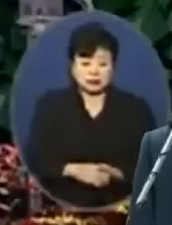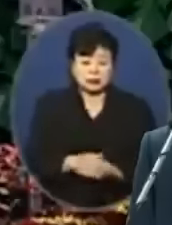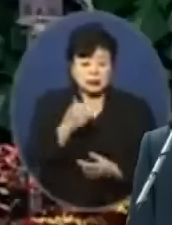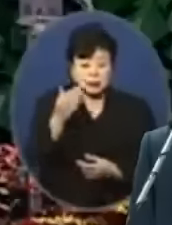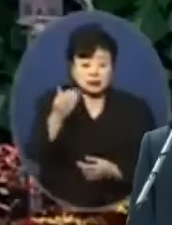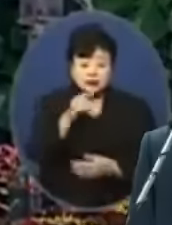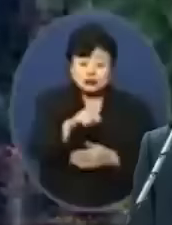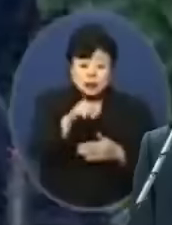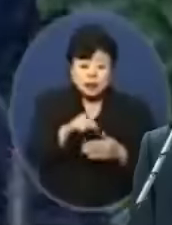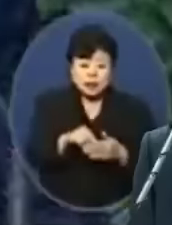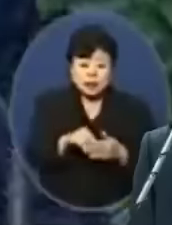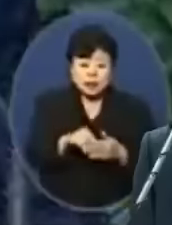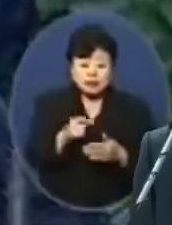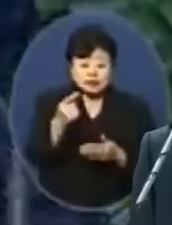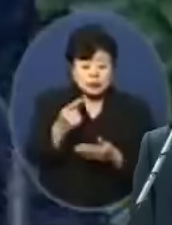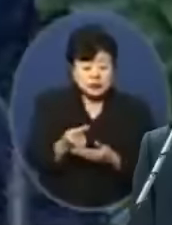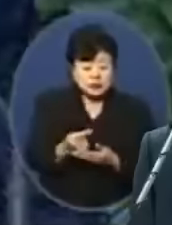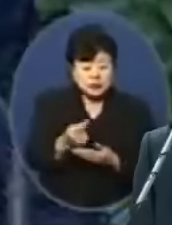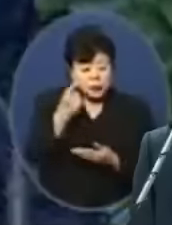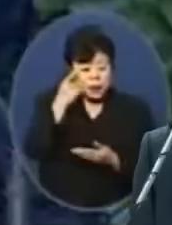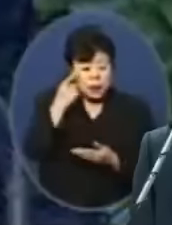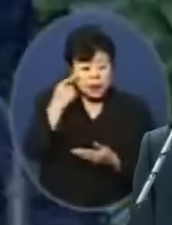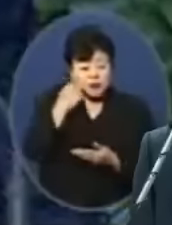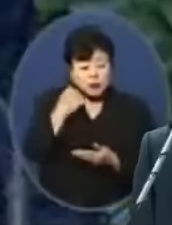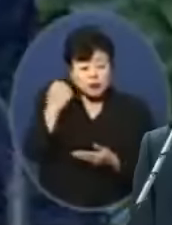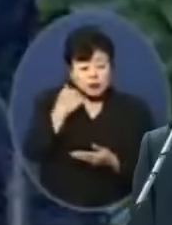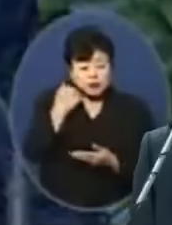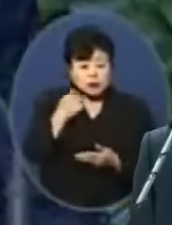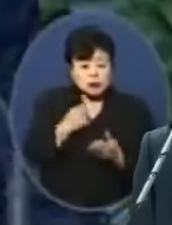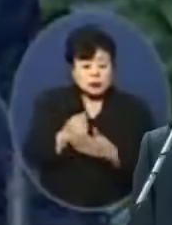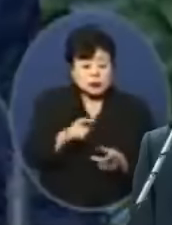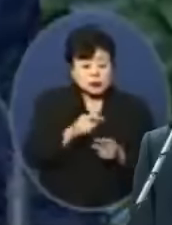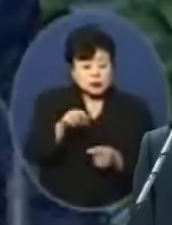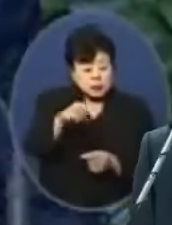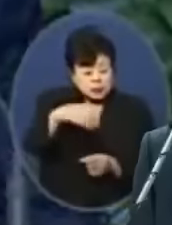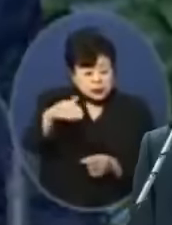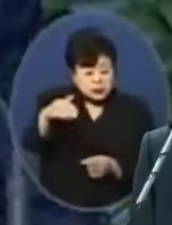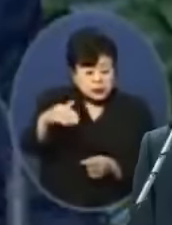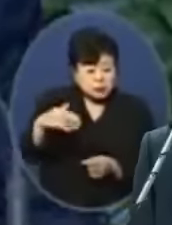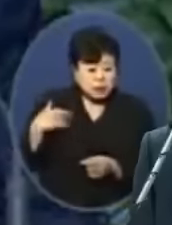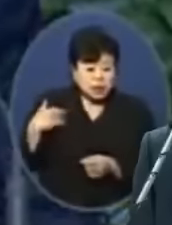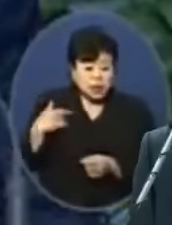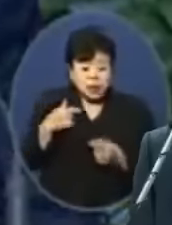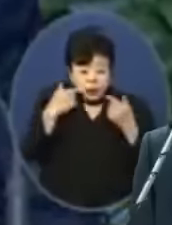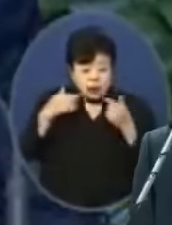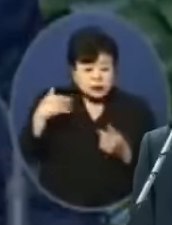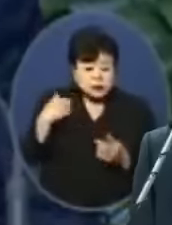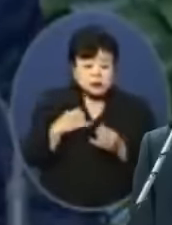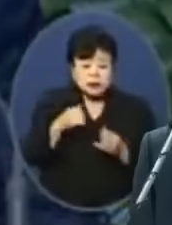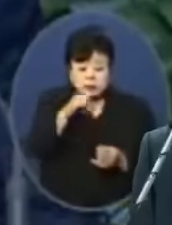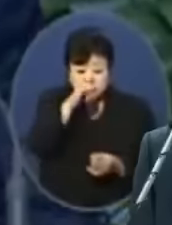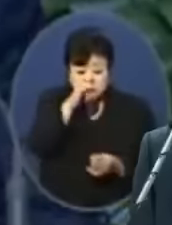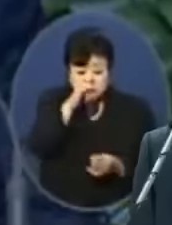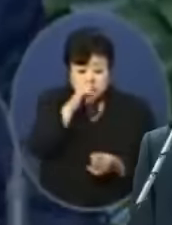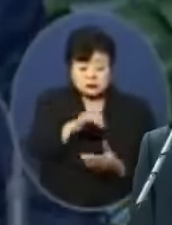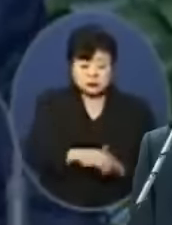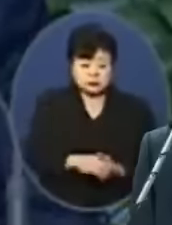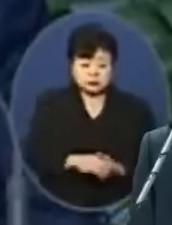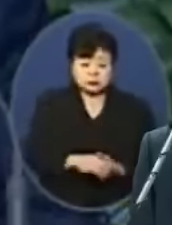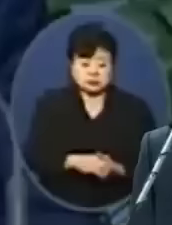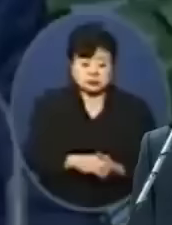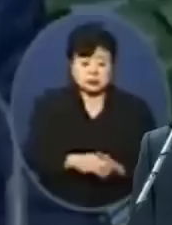여러분 중에도 어디서 와서 내가 무엇 때문에 살며 어디로 가는지를 확실히 모르는 사람이 있을지